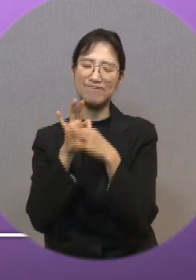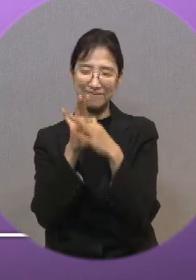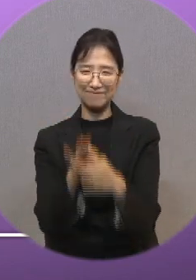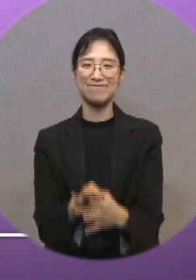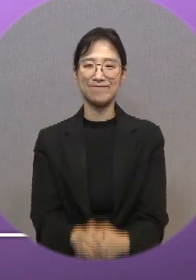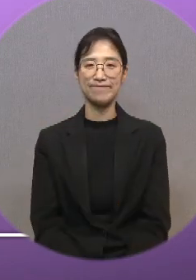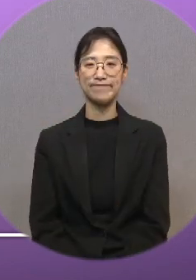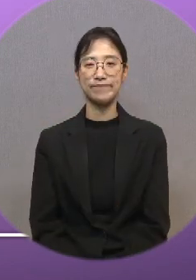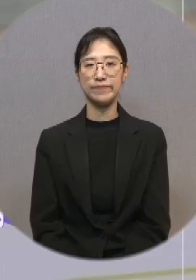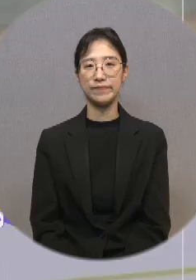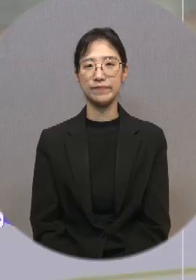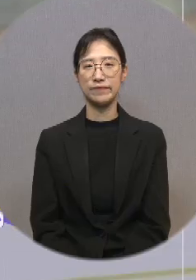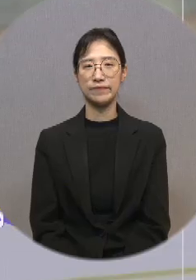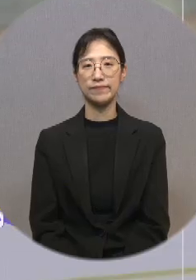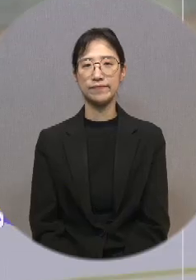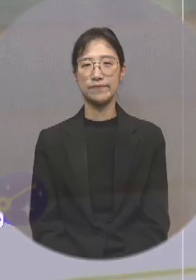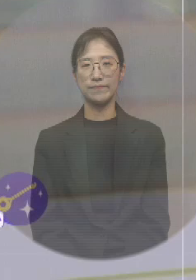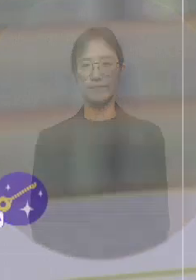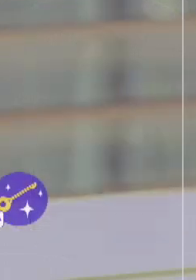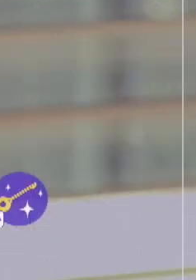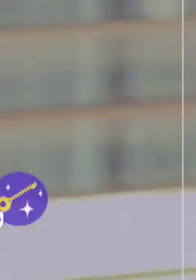많이 강조하고 있습니다.